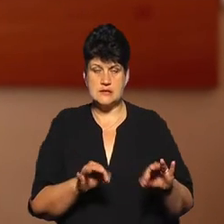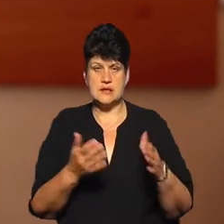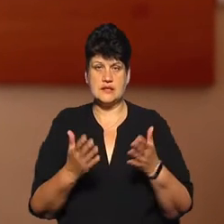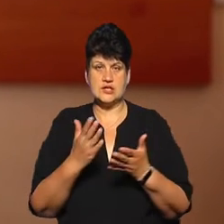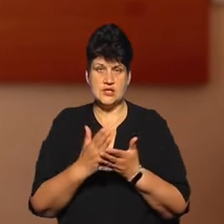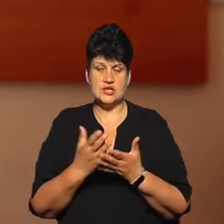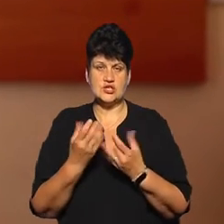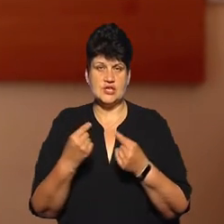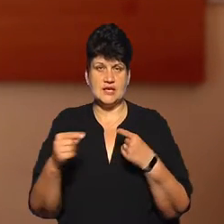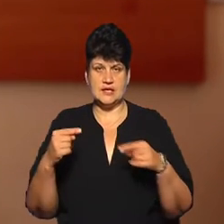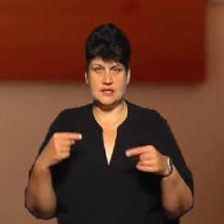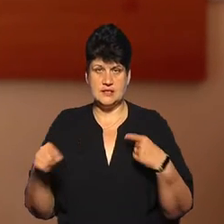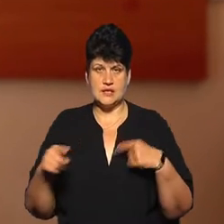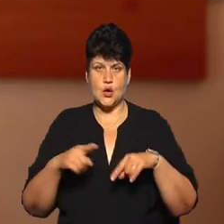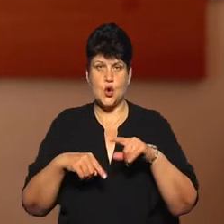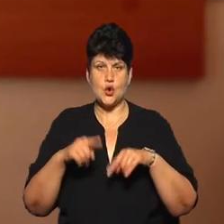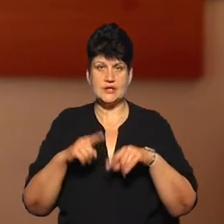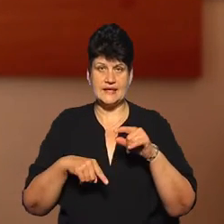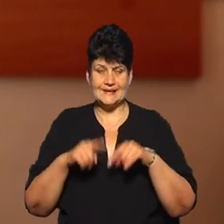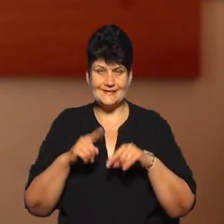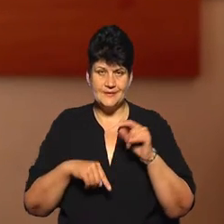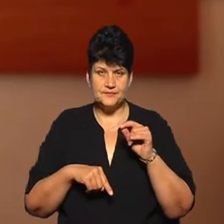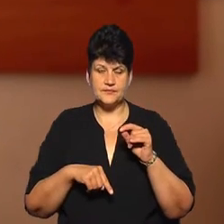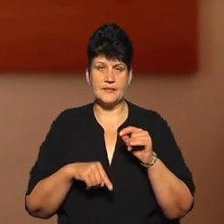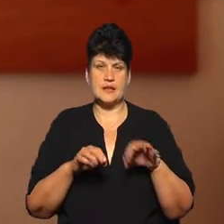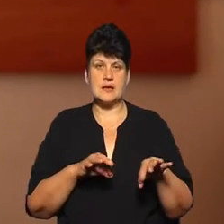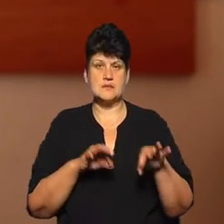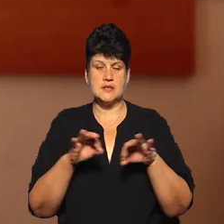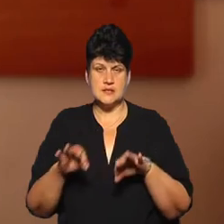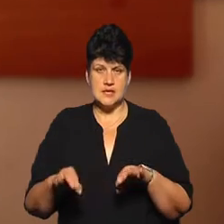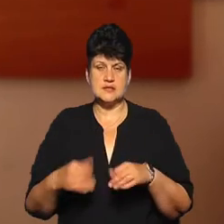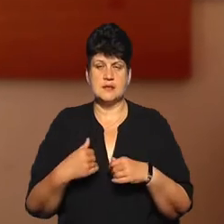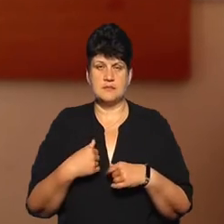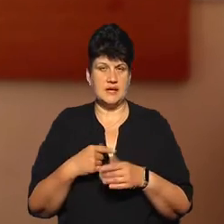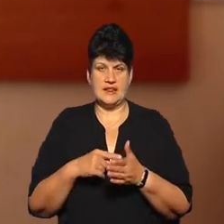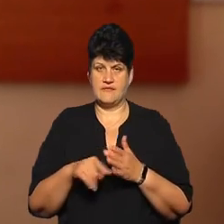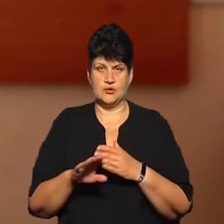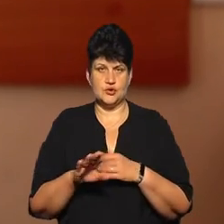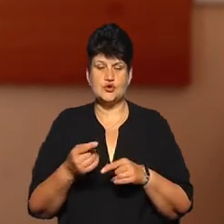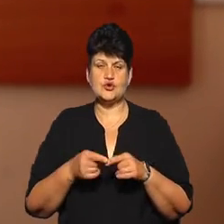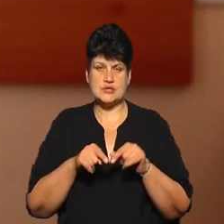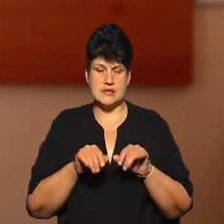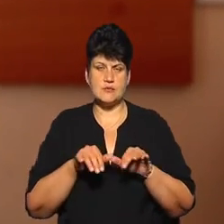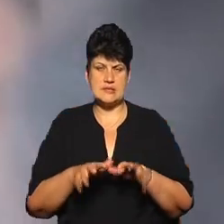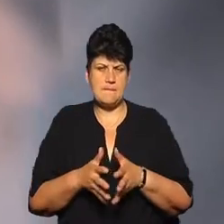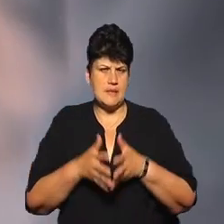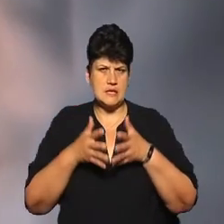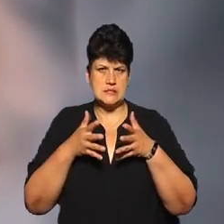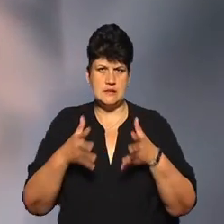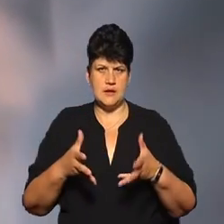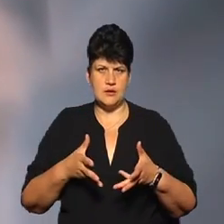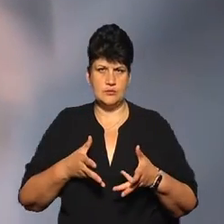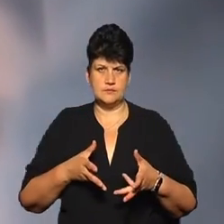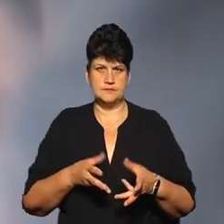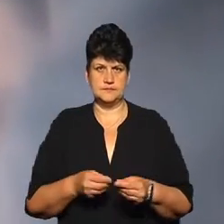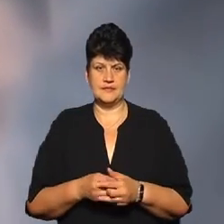метод, як родинна трансплантація, тому ми не виключаємо, що ми цей процес будемо максимально інтенсифікувати. Це